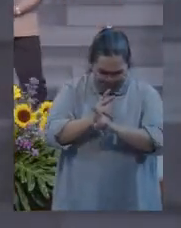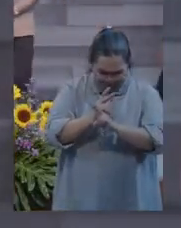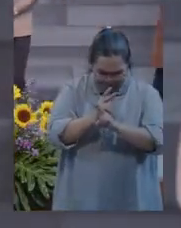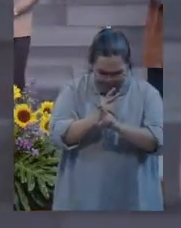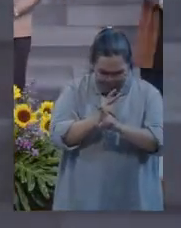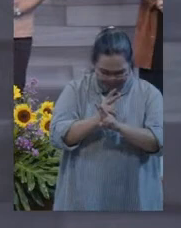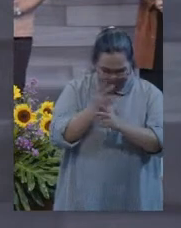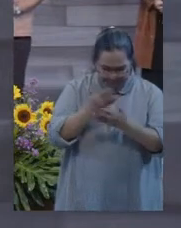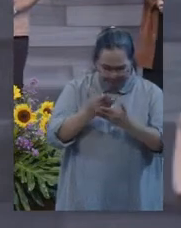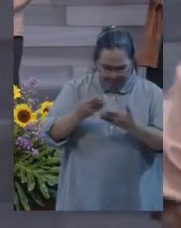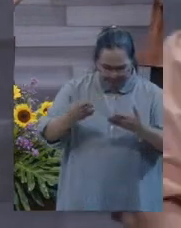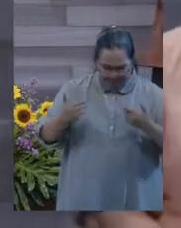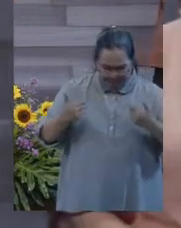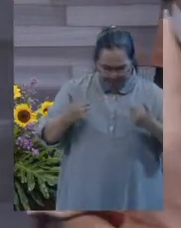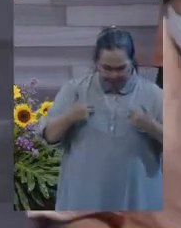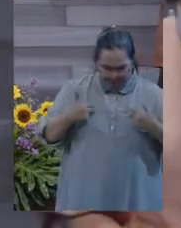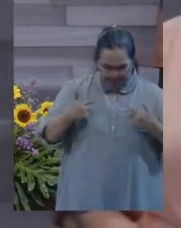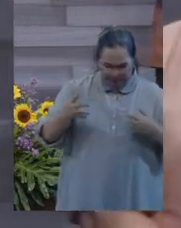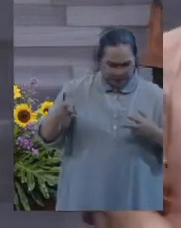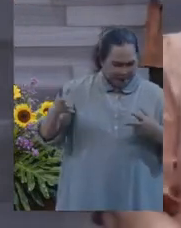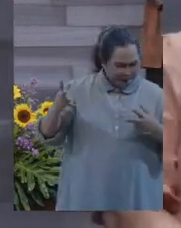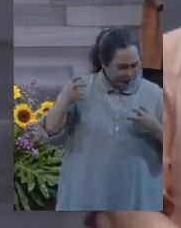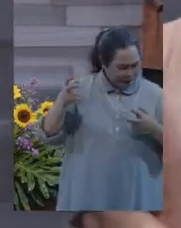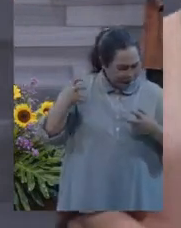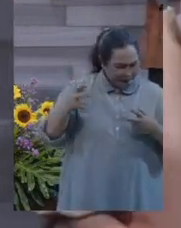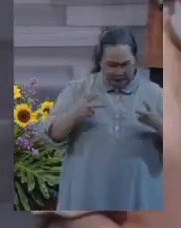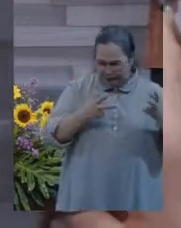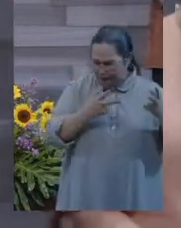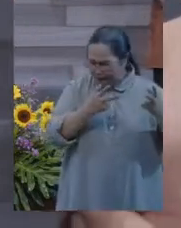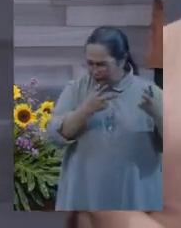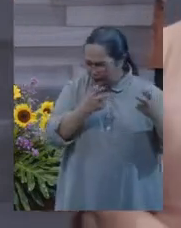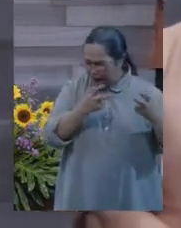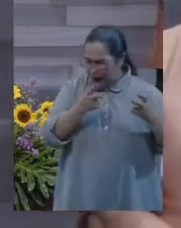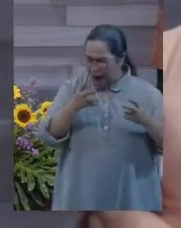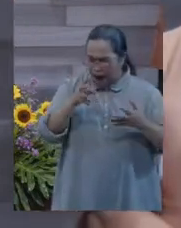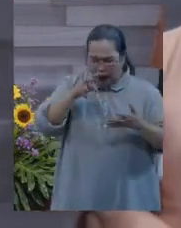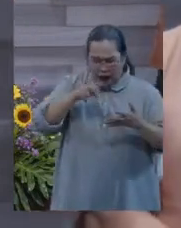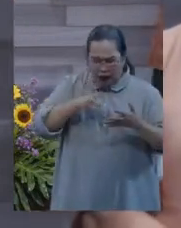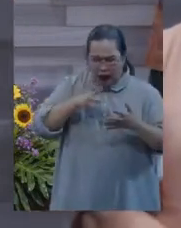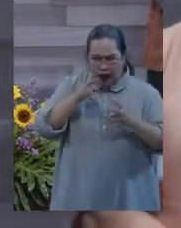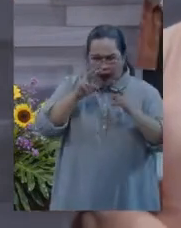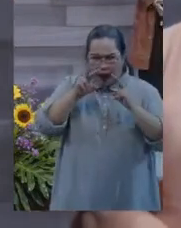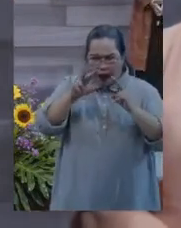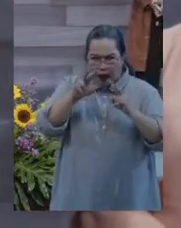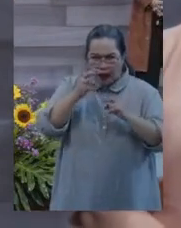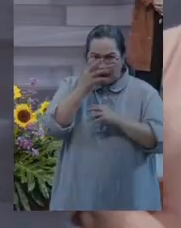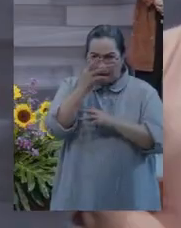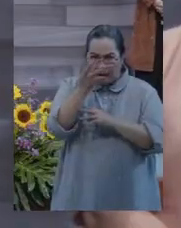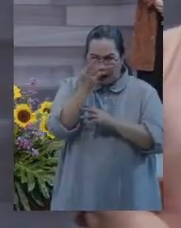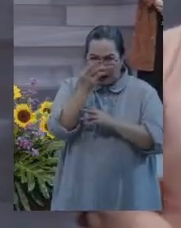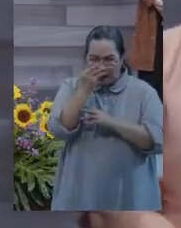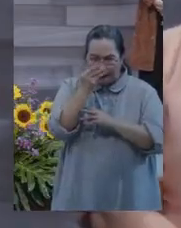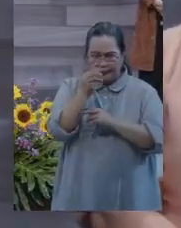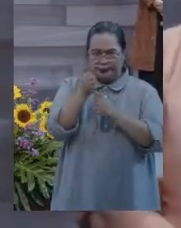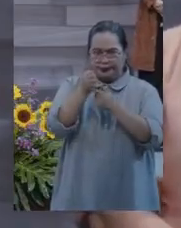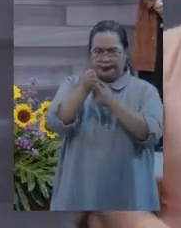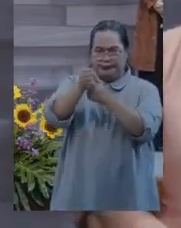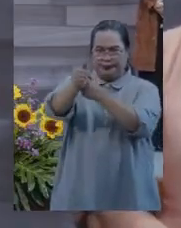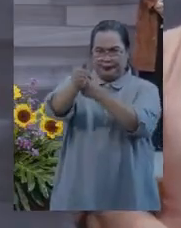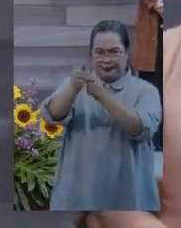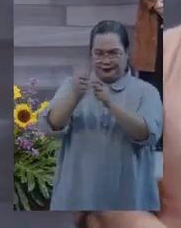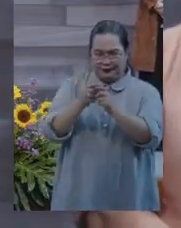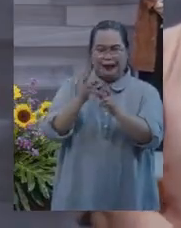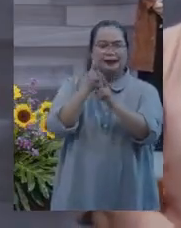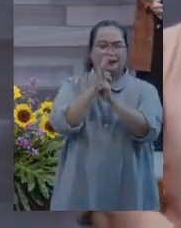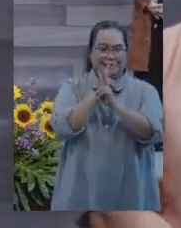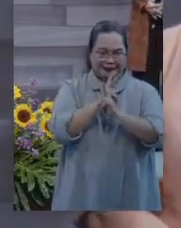sa mga bagay na aming pinakikinggan, binabasa, pinapanood, sinusundan.